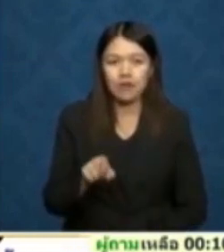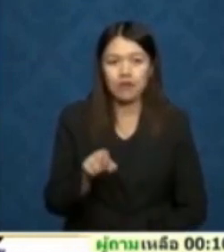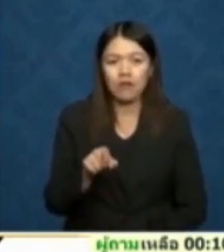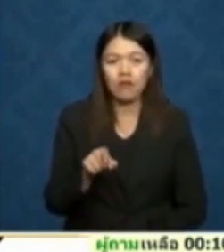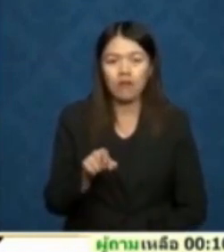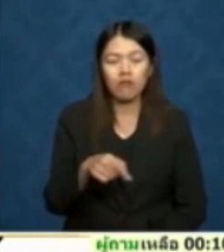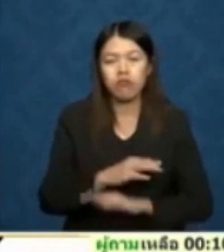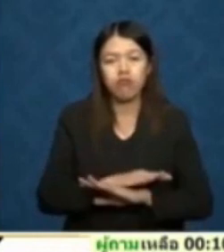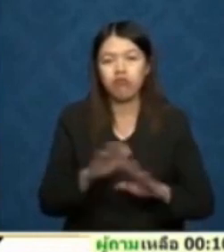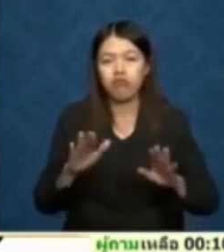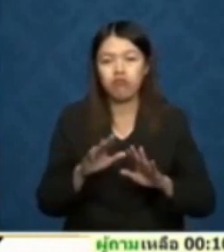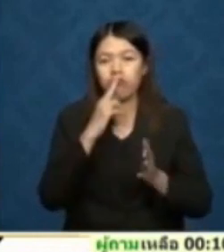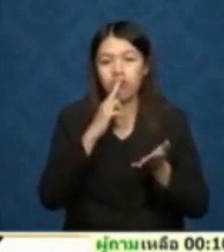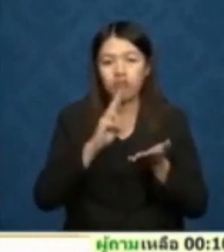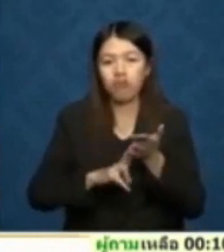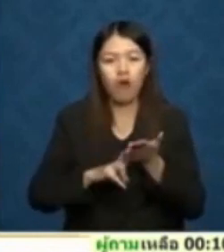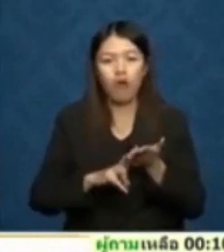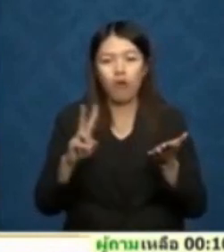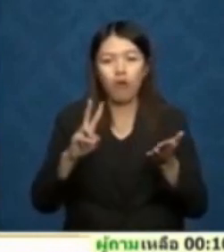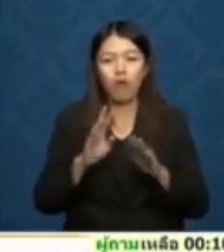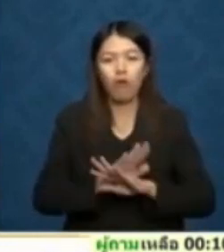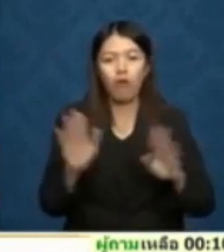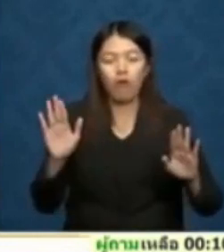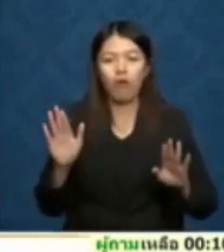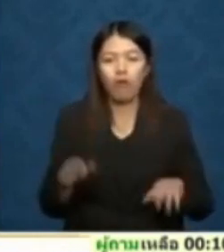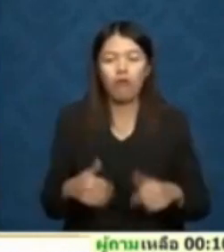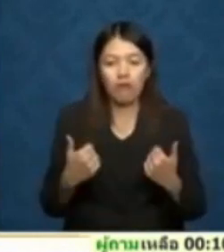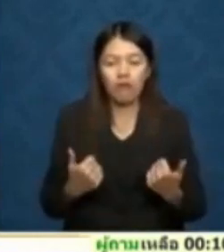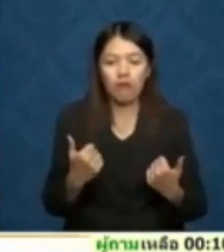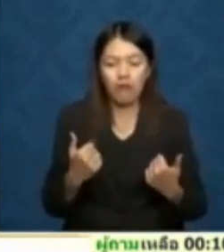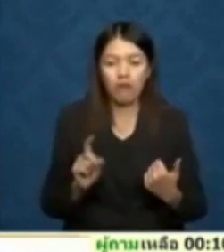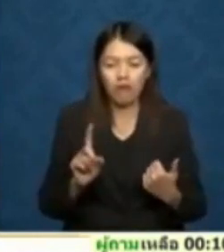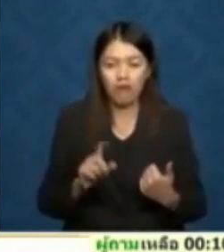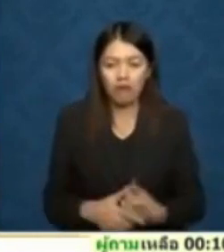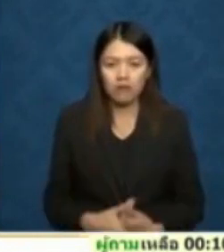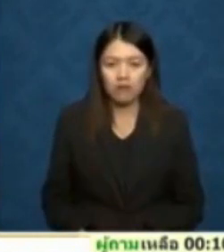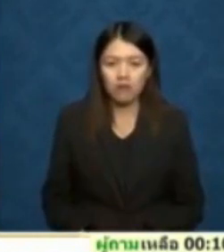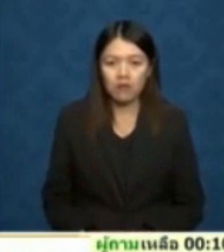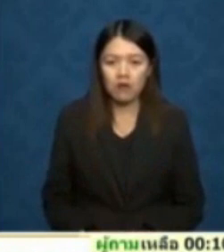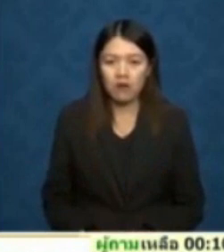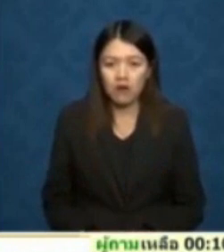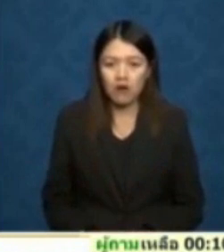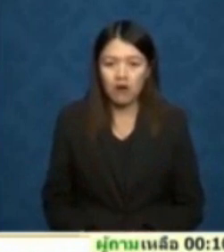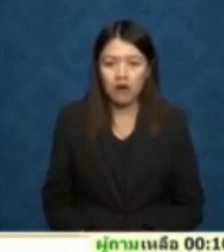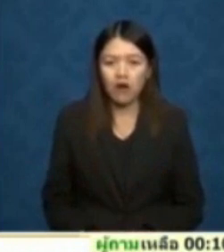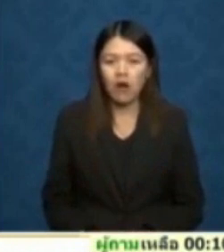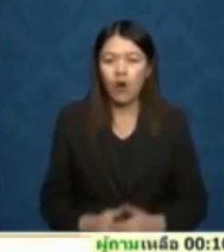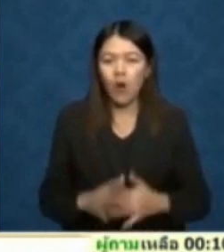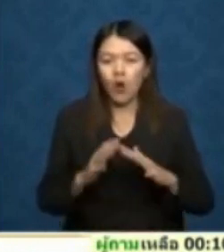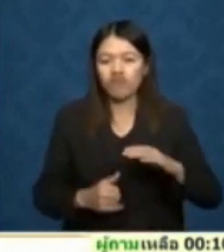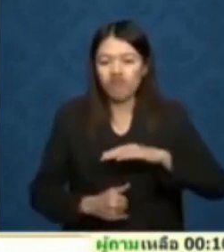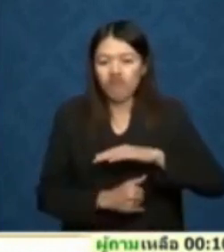แล้วปัจจุบันมีสถานะเป็นผู้ต้องกักน